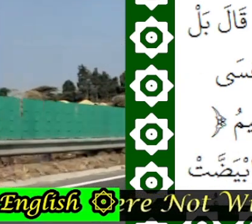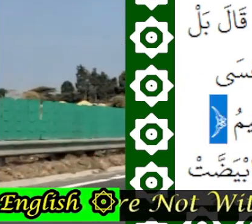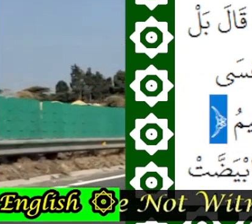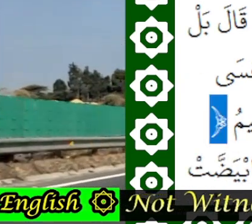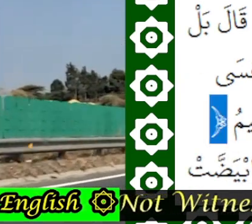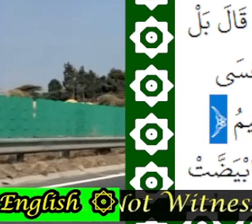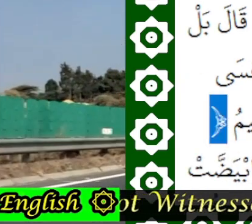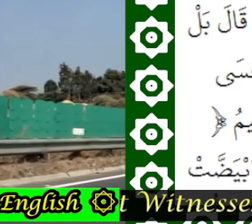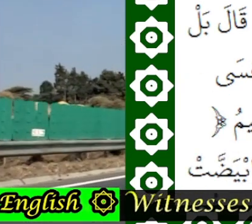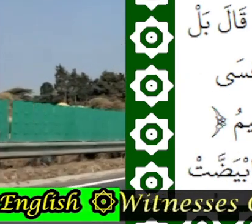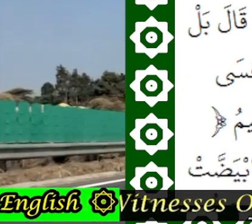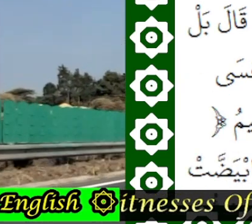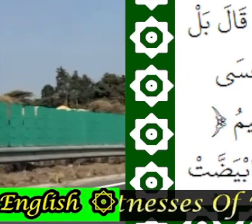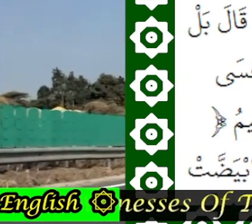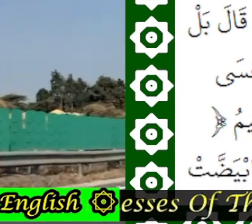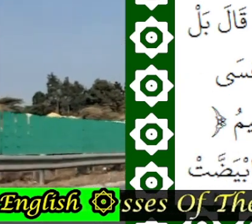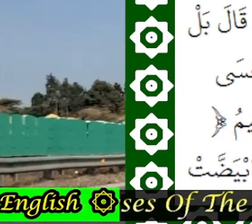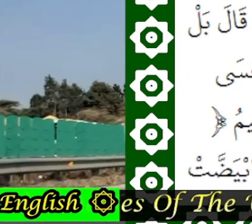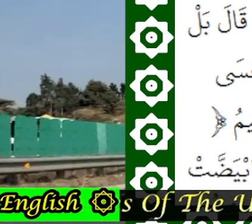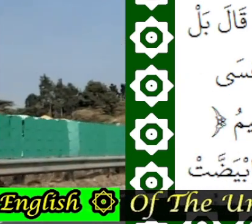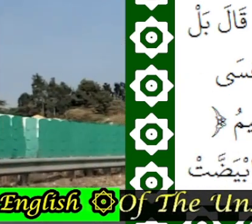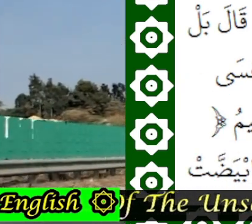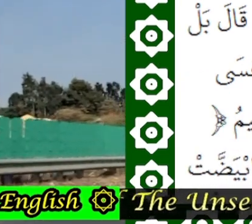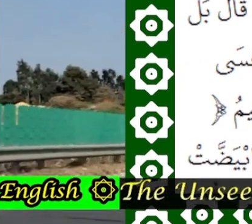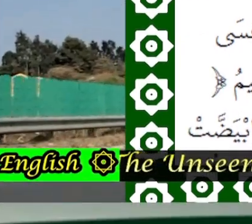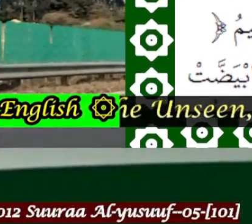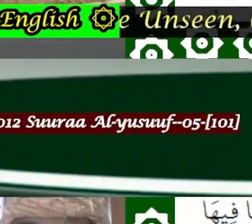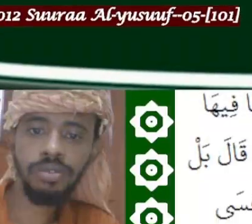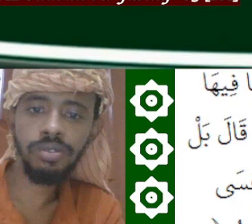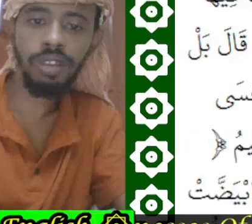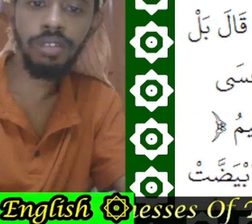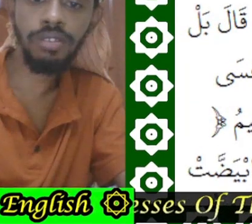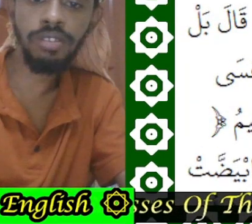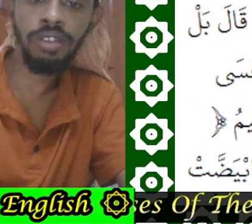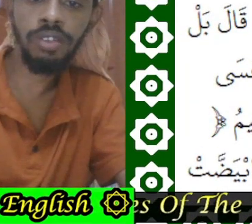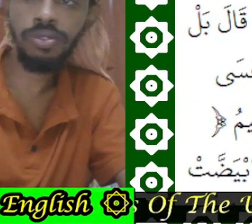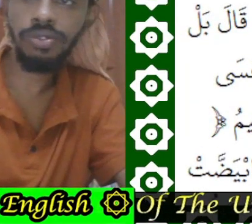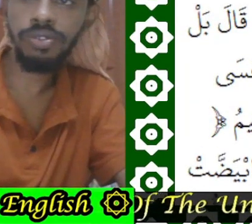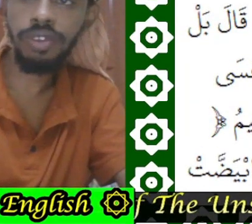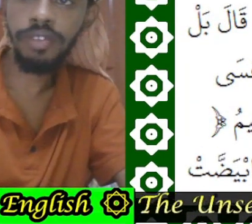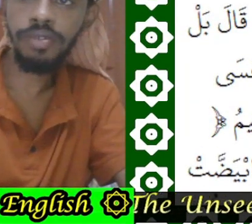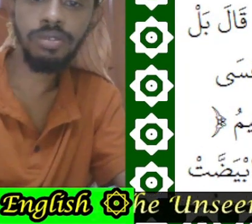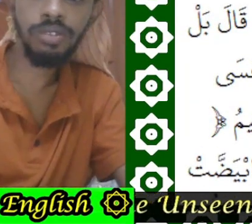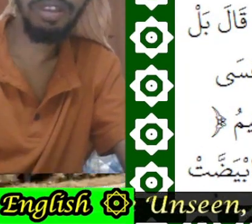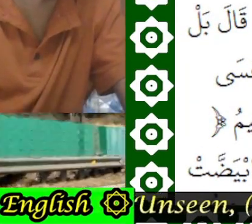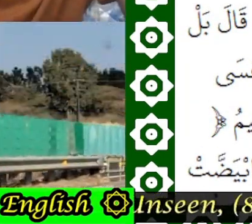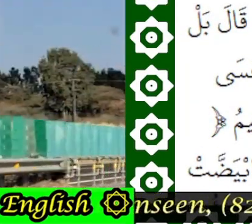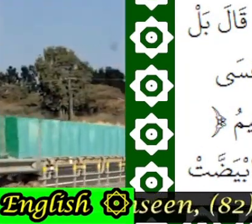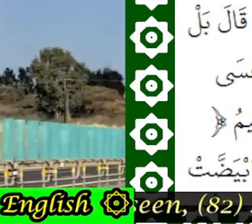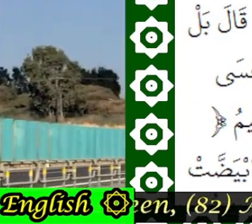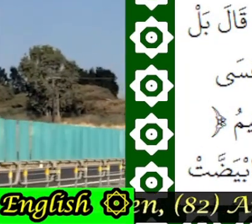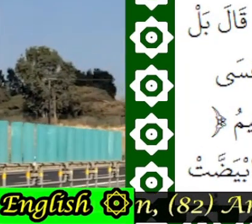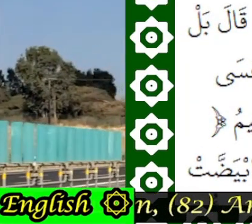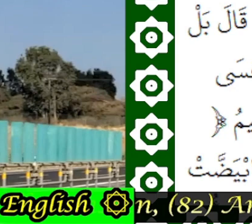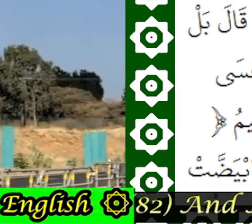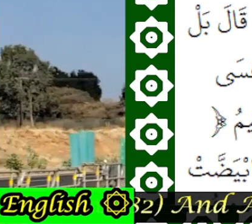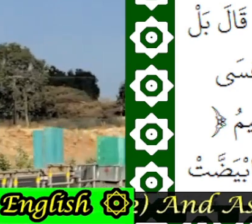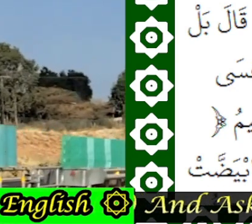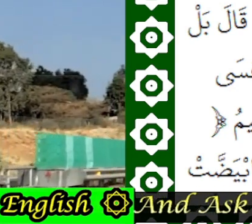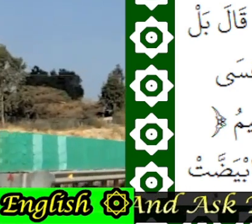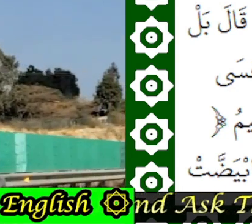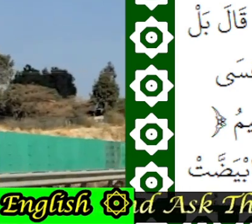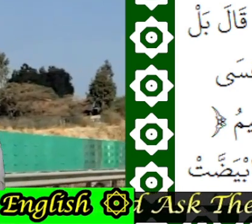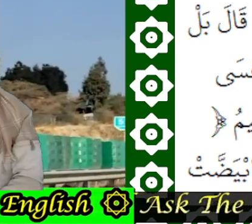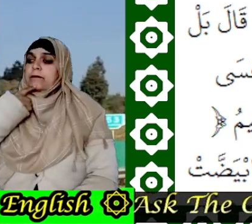يعقوبين جتي برقاجو لنو قرأي تبودا التي رافقناها يجو أن صدقنا لغا خينجر را غافت